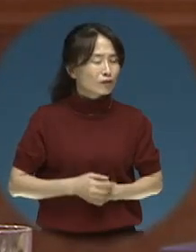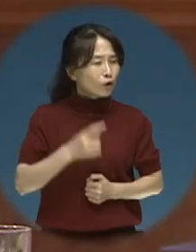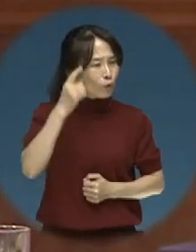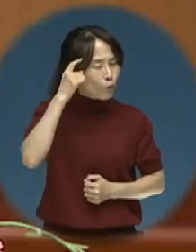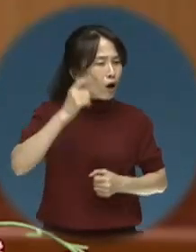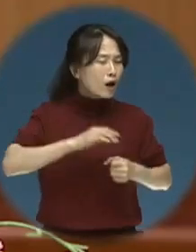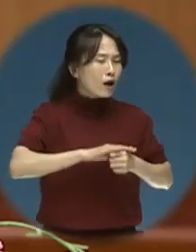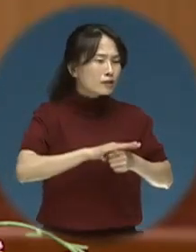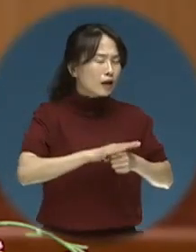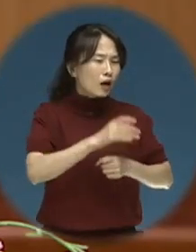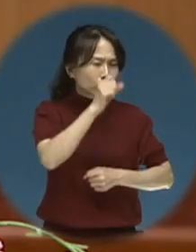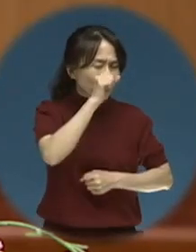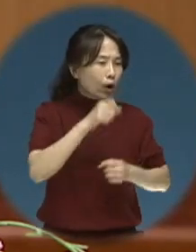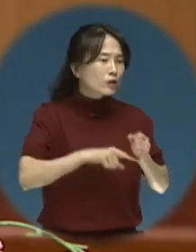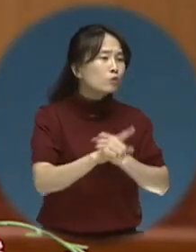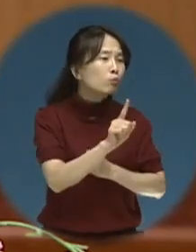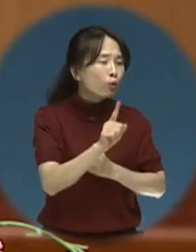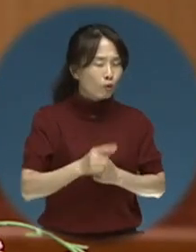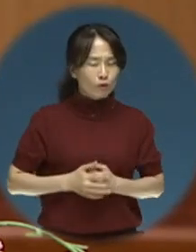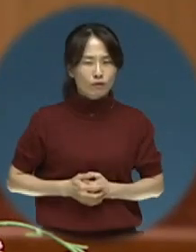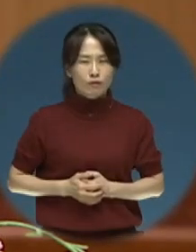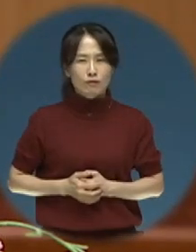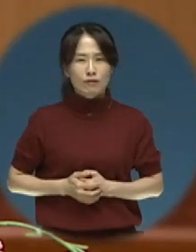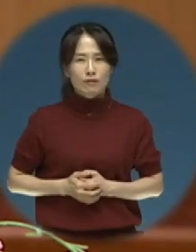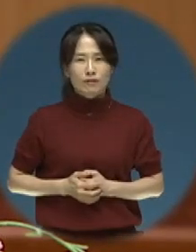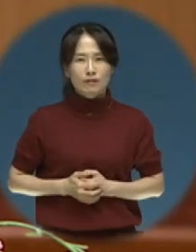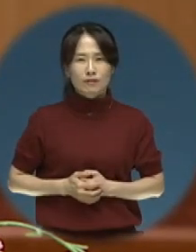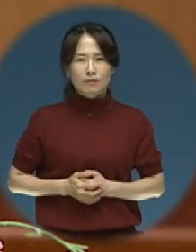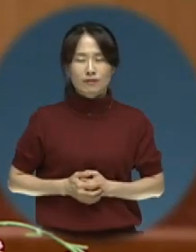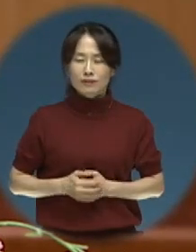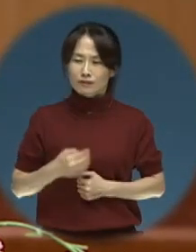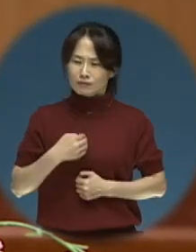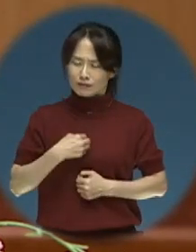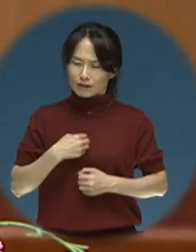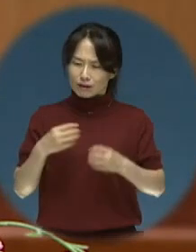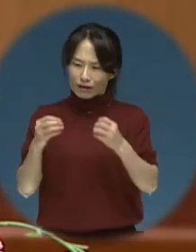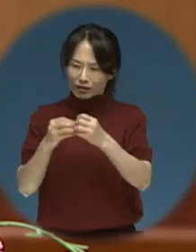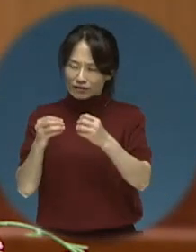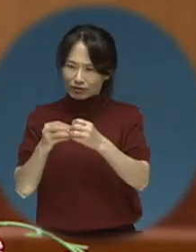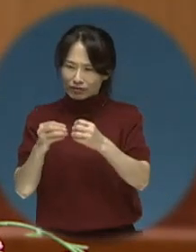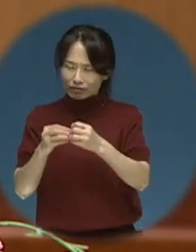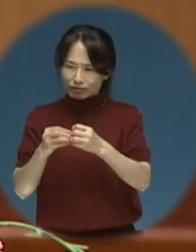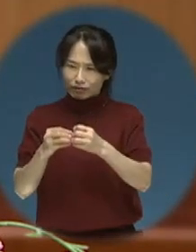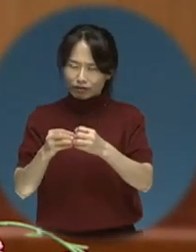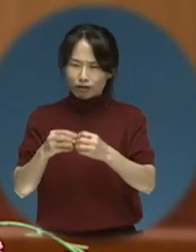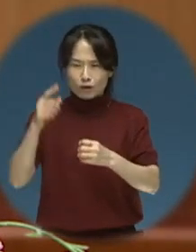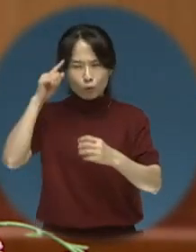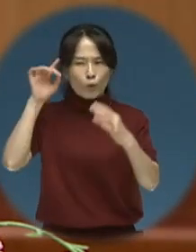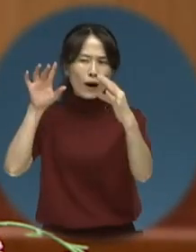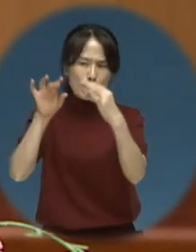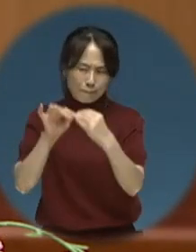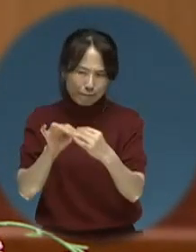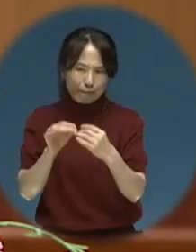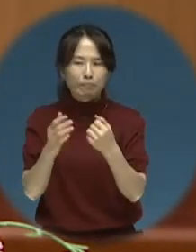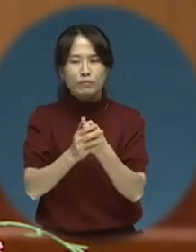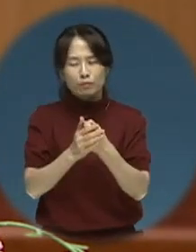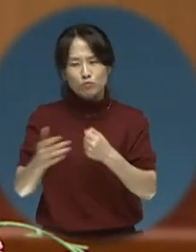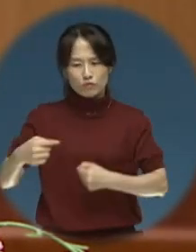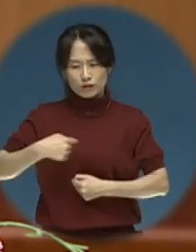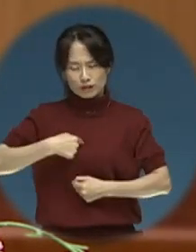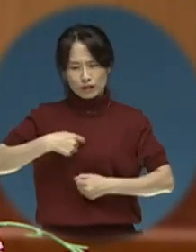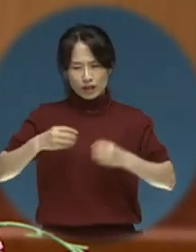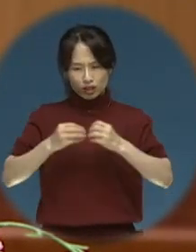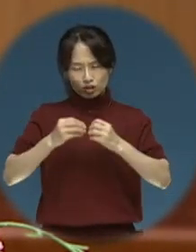왜? 그 사람의 글의 공감 때문이 아닐는지요. 그렇죠. 네.